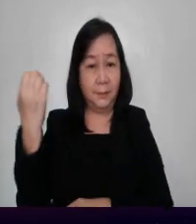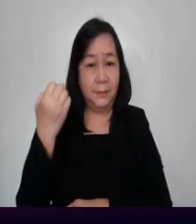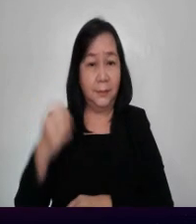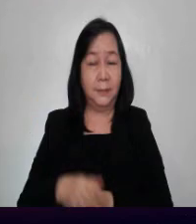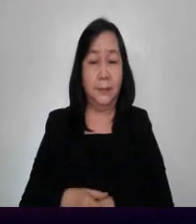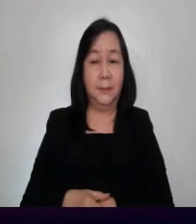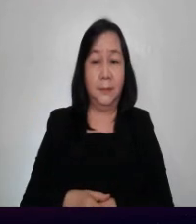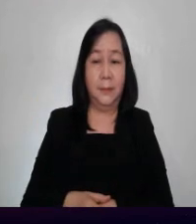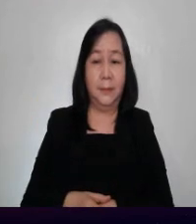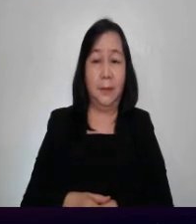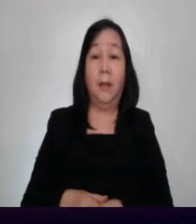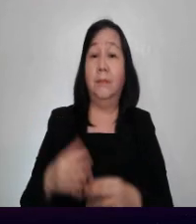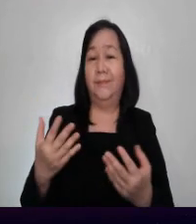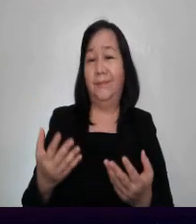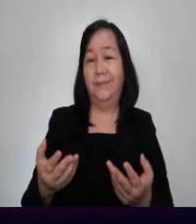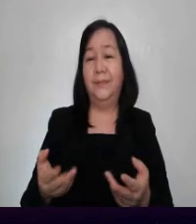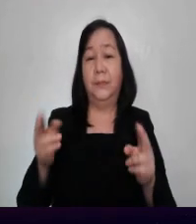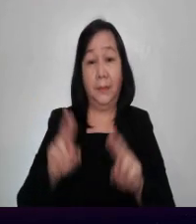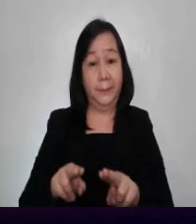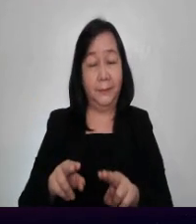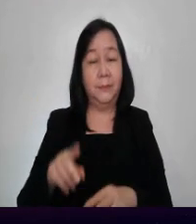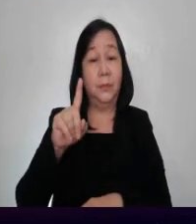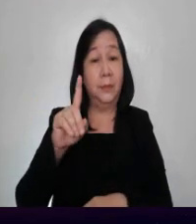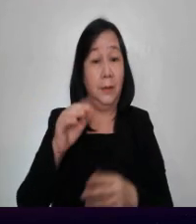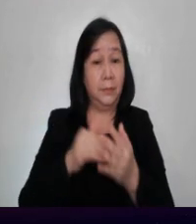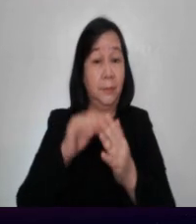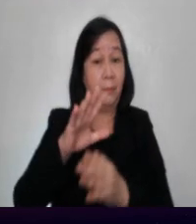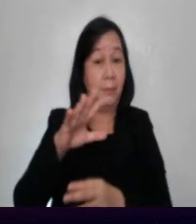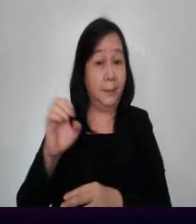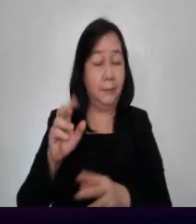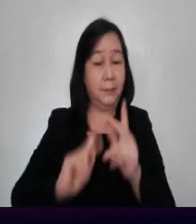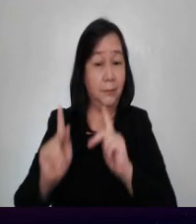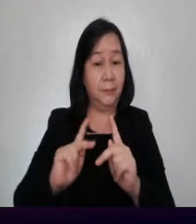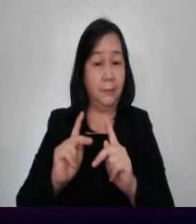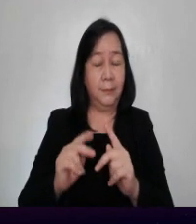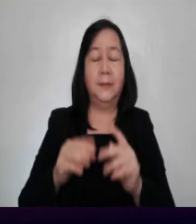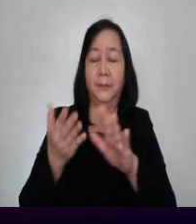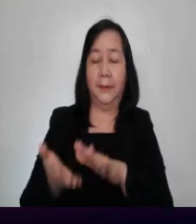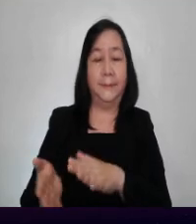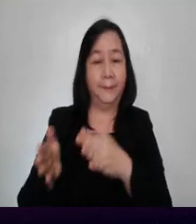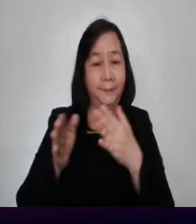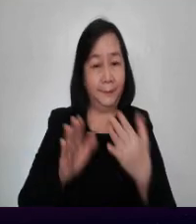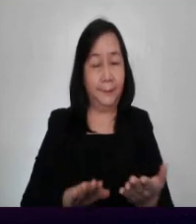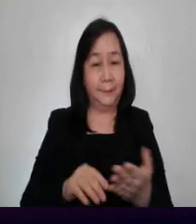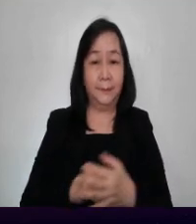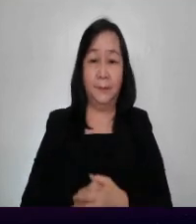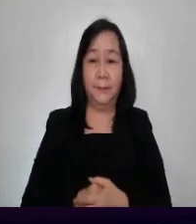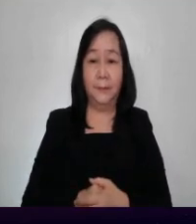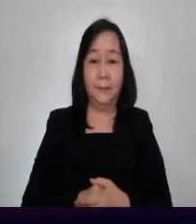panganib. Dahil po dito, alam ninyo, about 1,500 persons ang